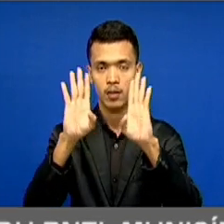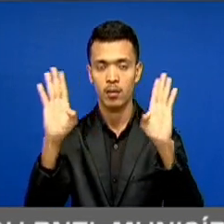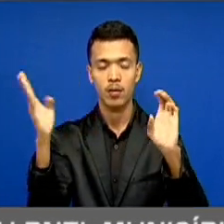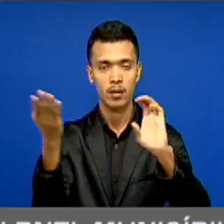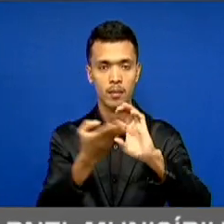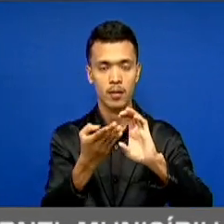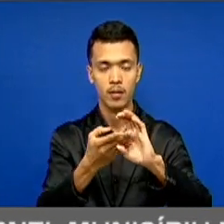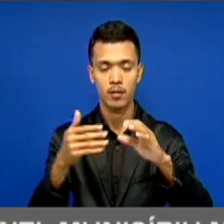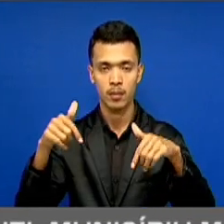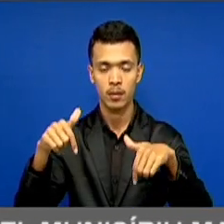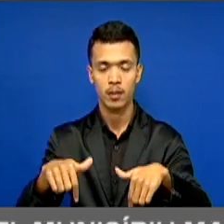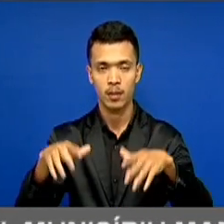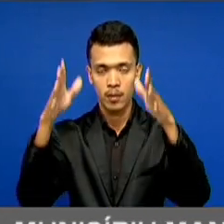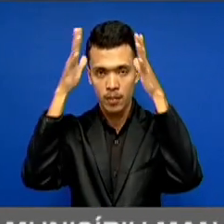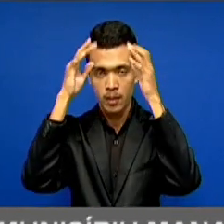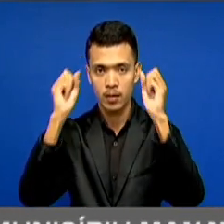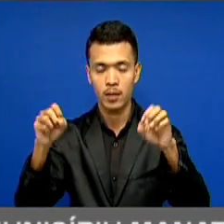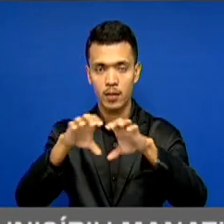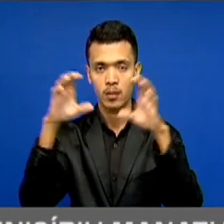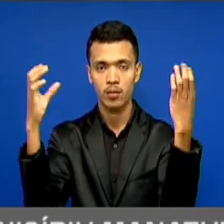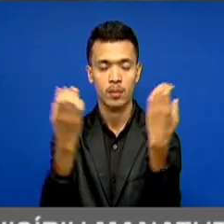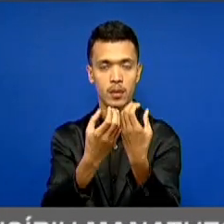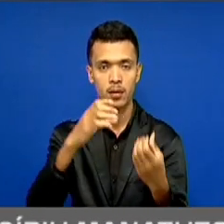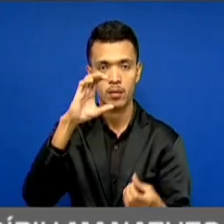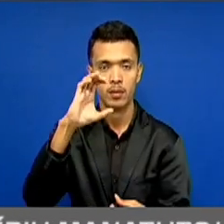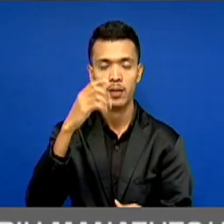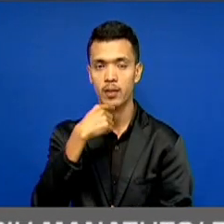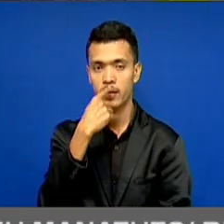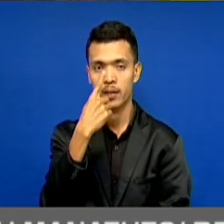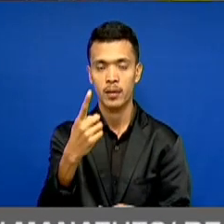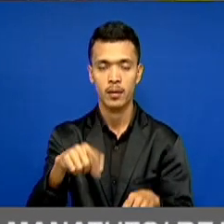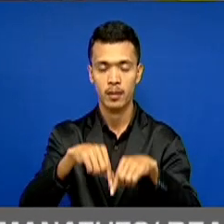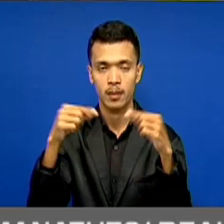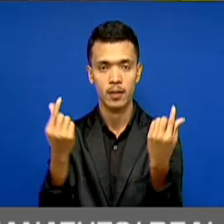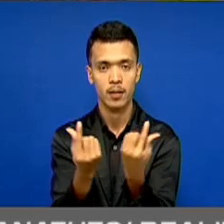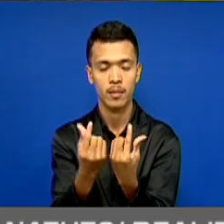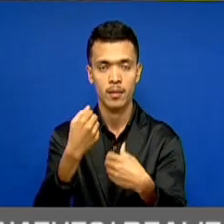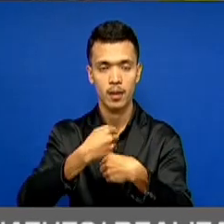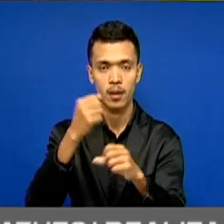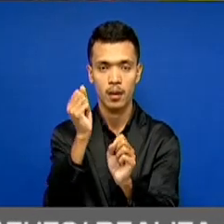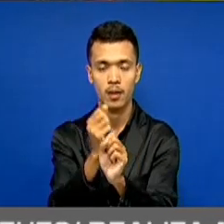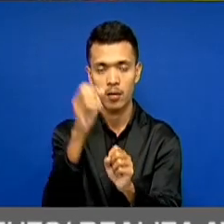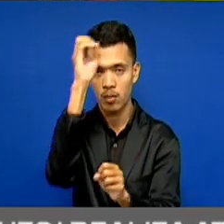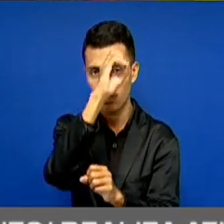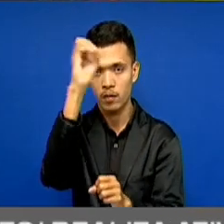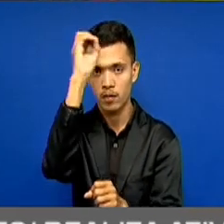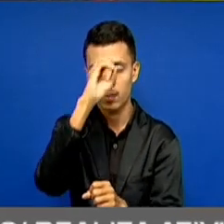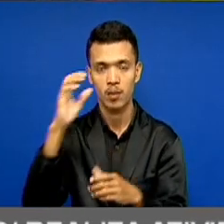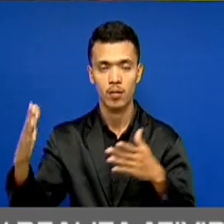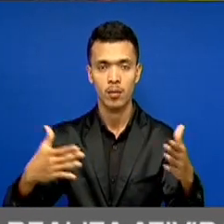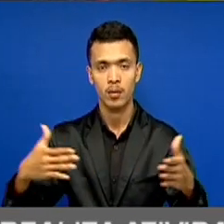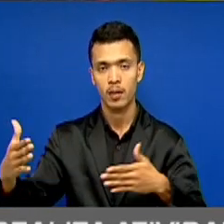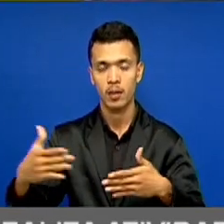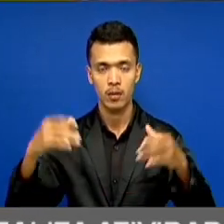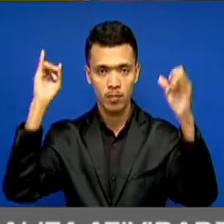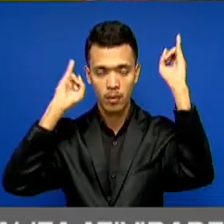ne hines. Presidente Comissão C, Cedeliza dos Santos Actuir, equipa Nerra Lauhela Nine Observação, onde recolhe informação